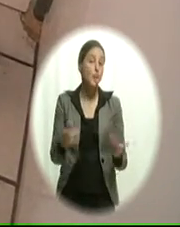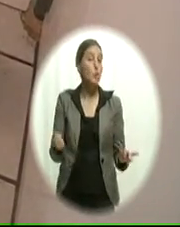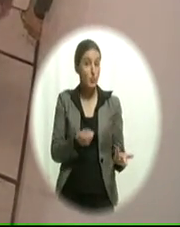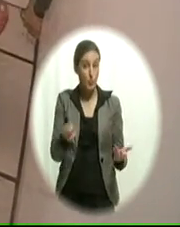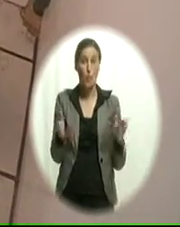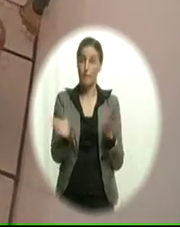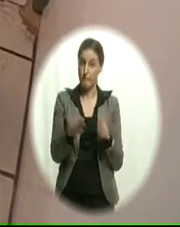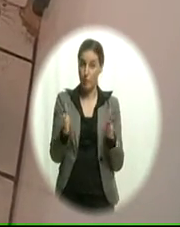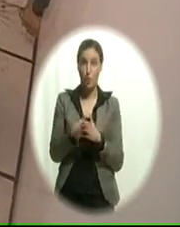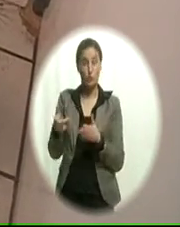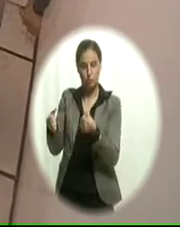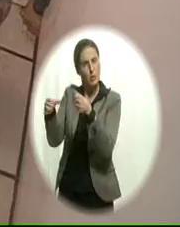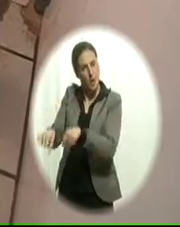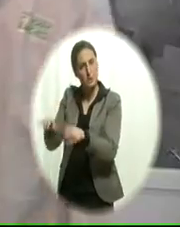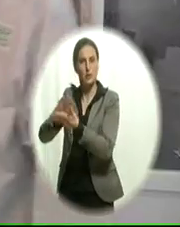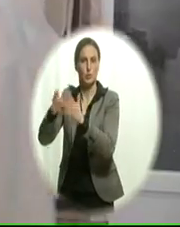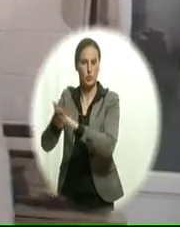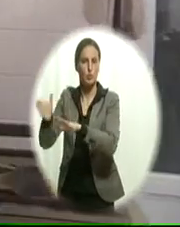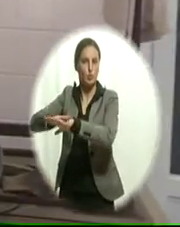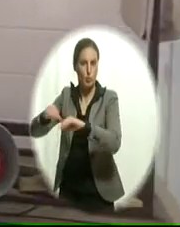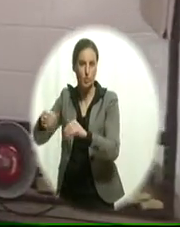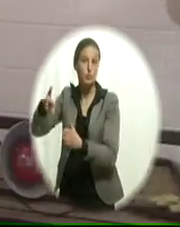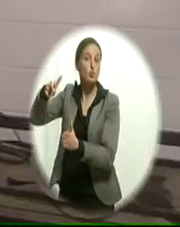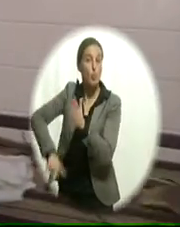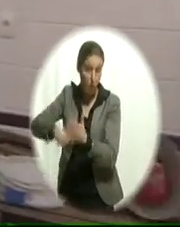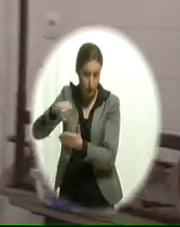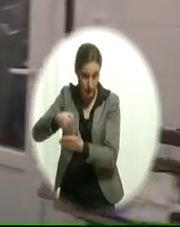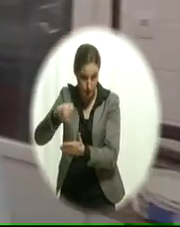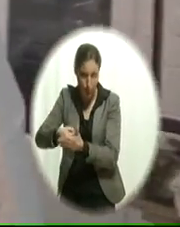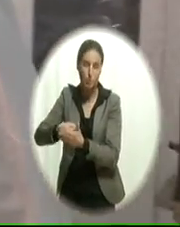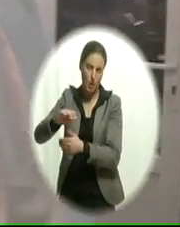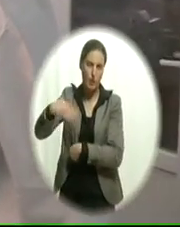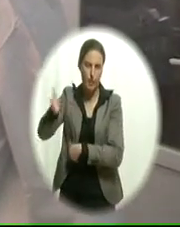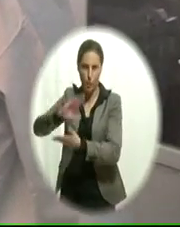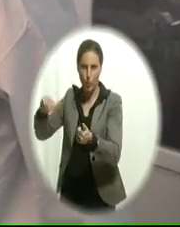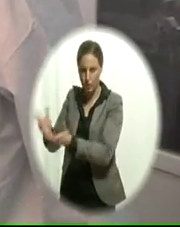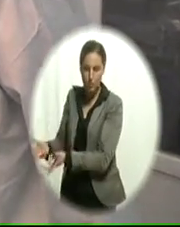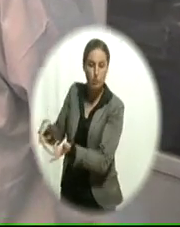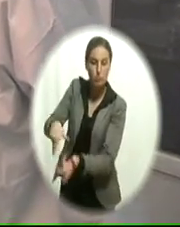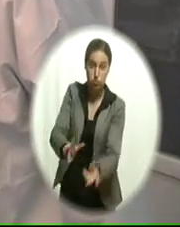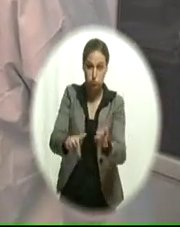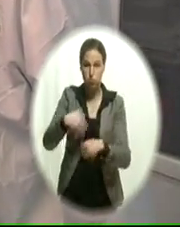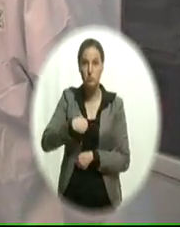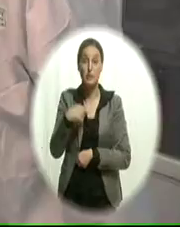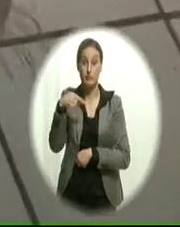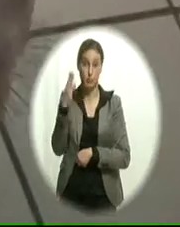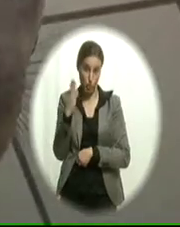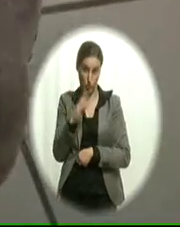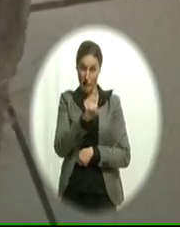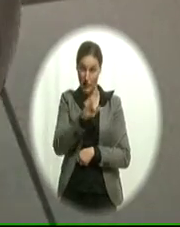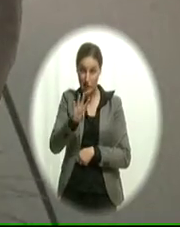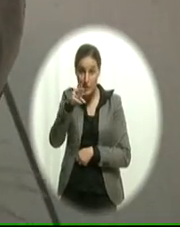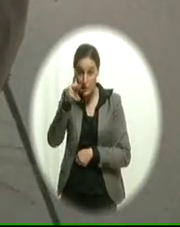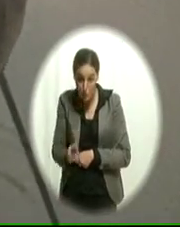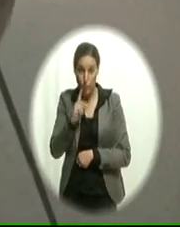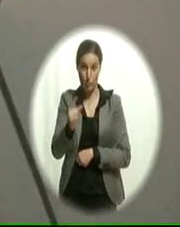Chêne au minimum 2 mois avant de pouvoir être relâchés. Il faut 24 kg de poisson par jour pour nourrir les bébés phoques. L'opération